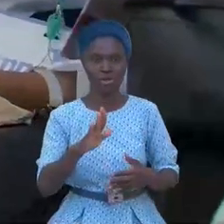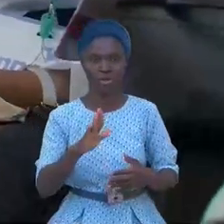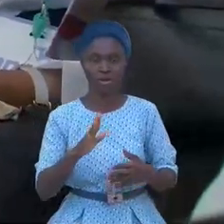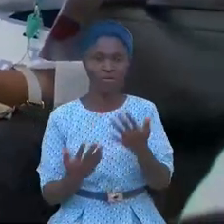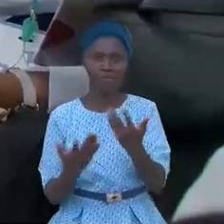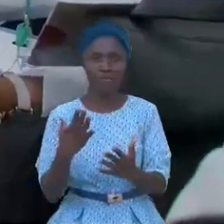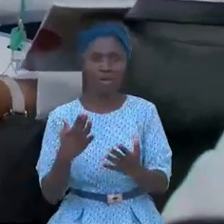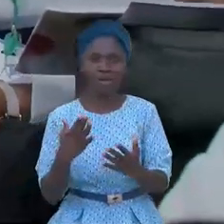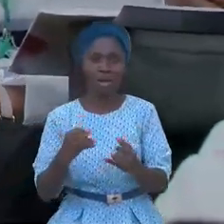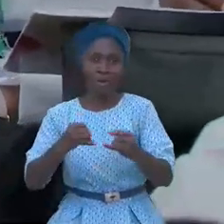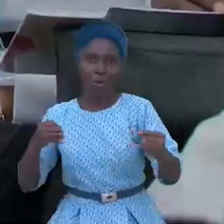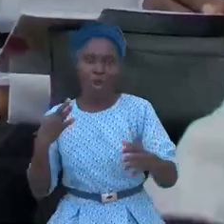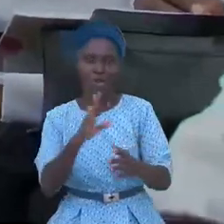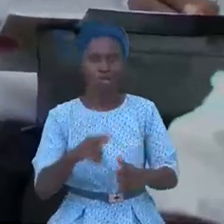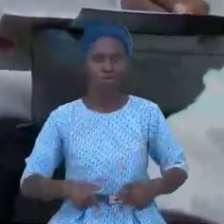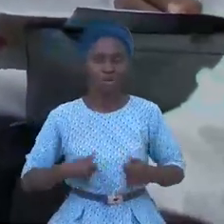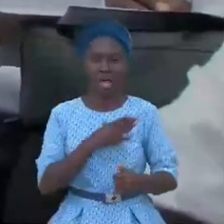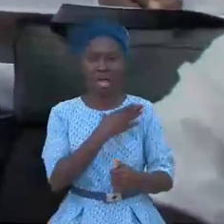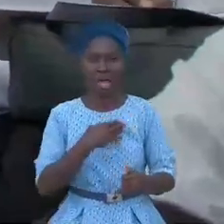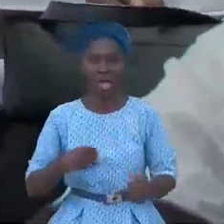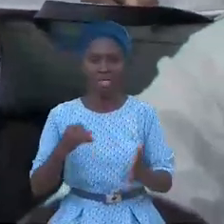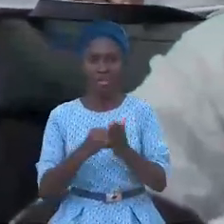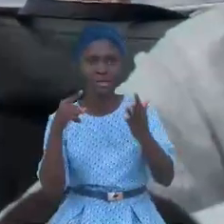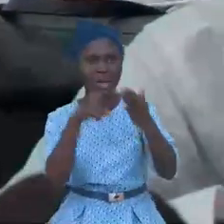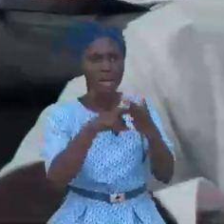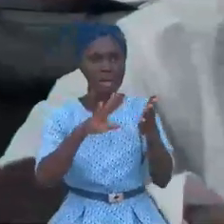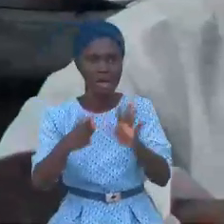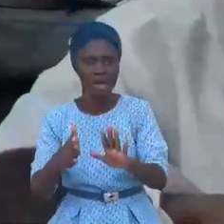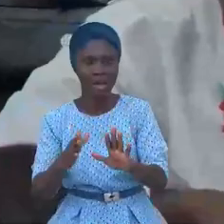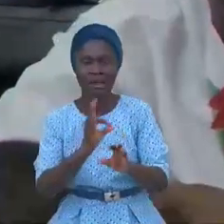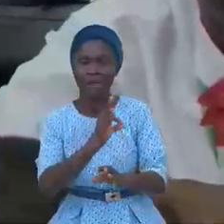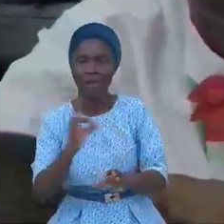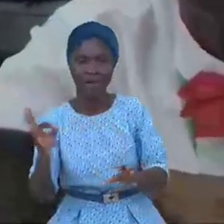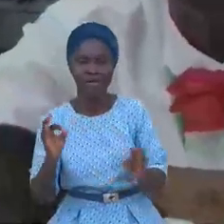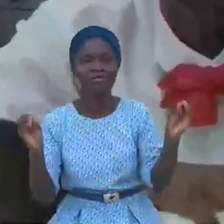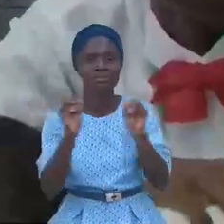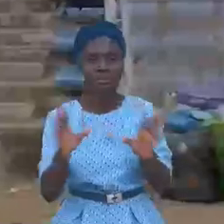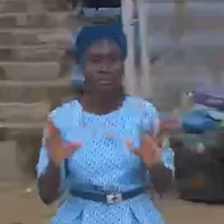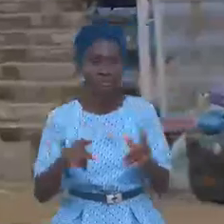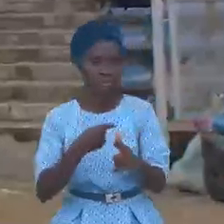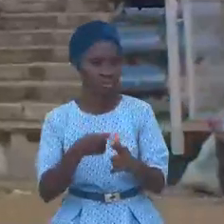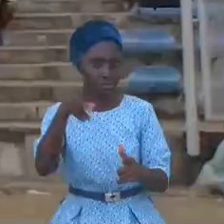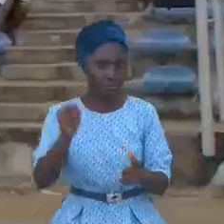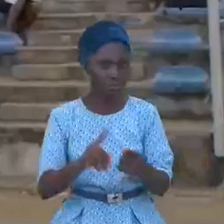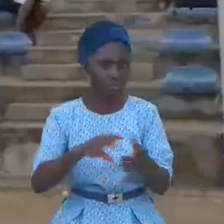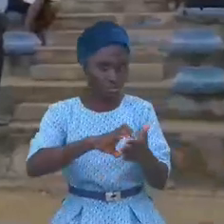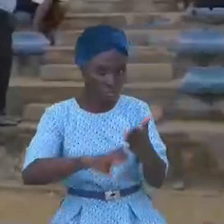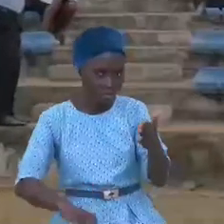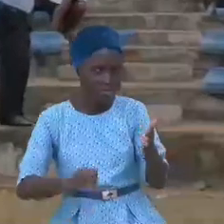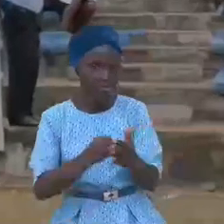branché la fiche de ta vie, ça ne donne rien. Débranche et déplace ça de